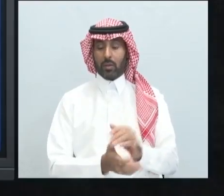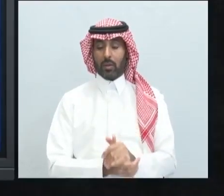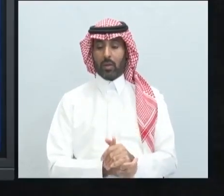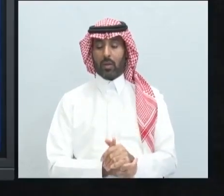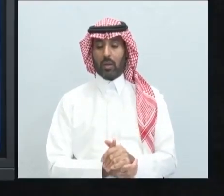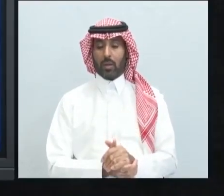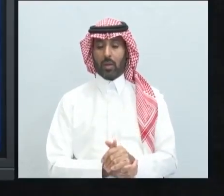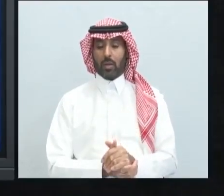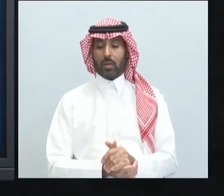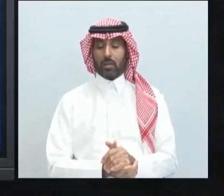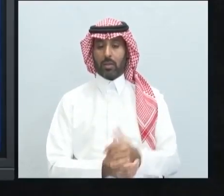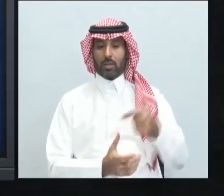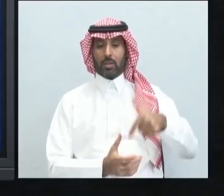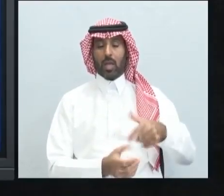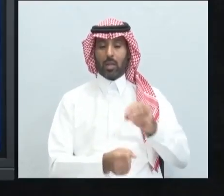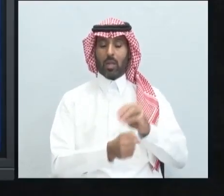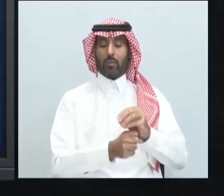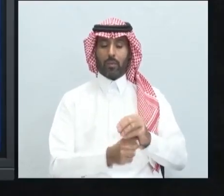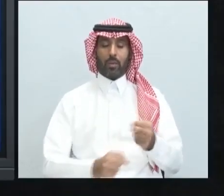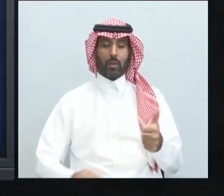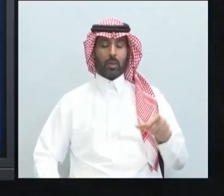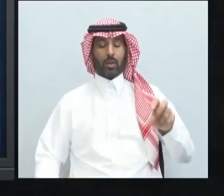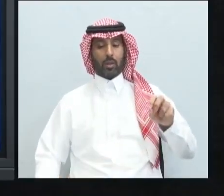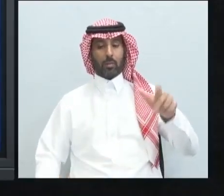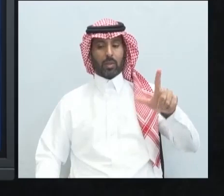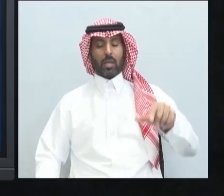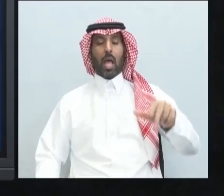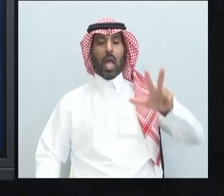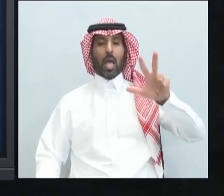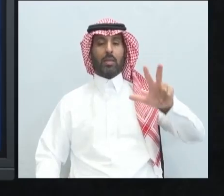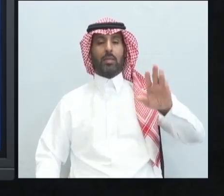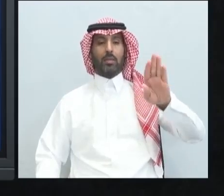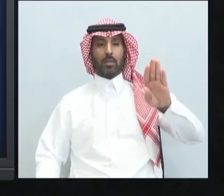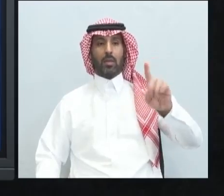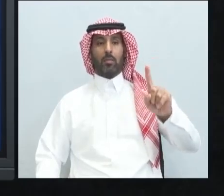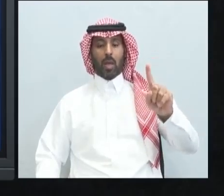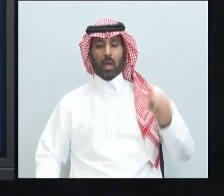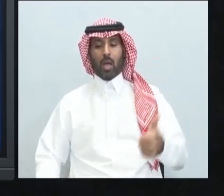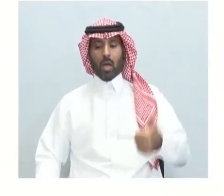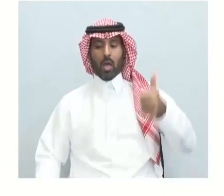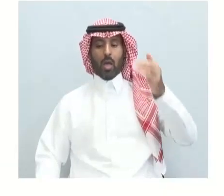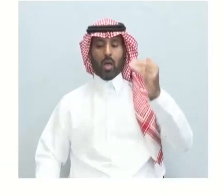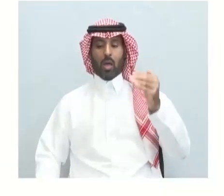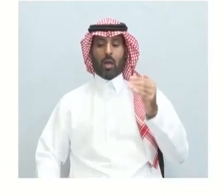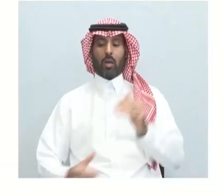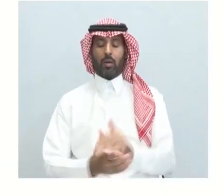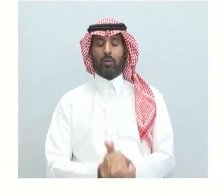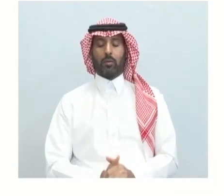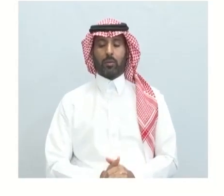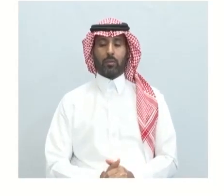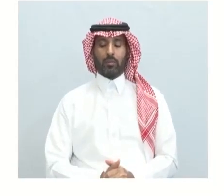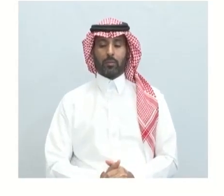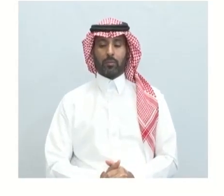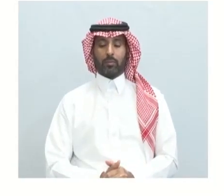الطلبه سادسا دعونا نتعرف على اقليم السباخ في هذا الاقليم